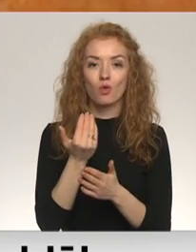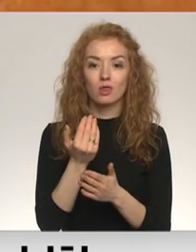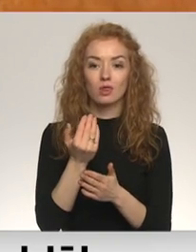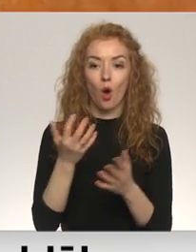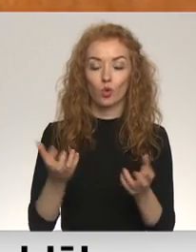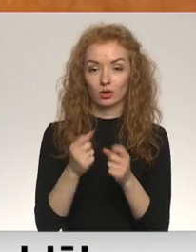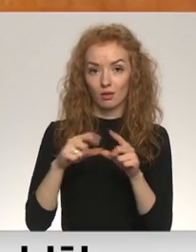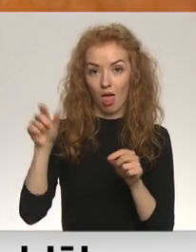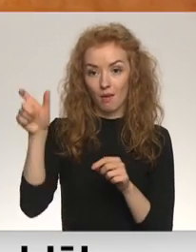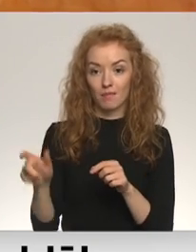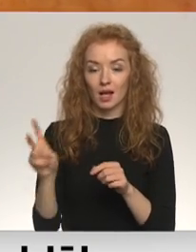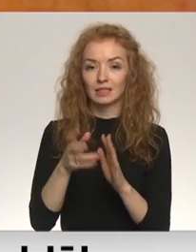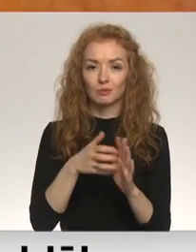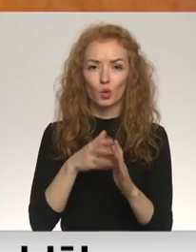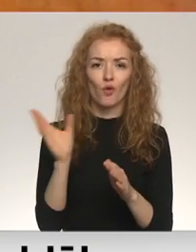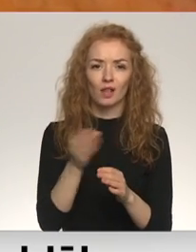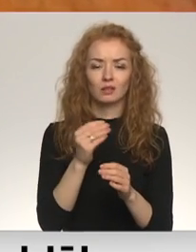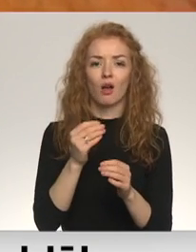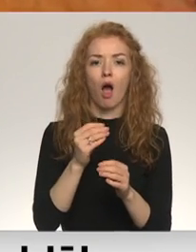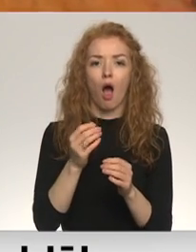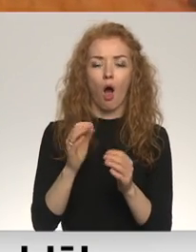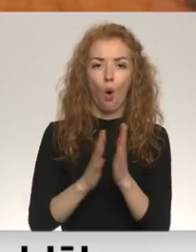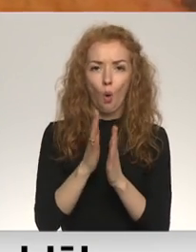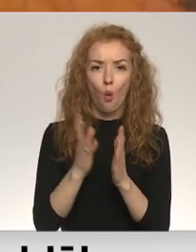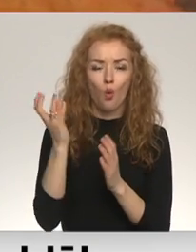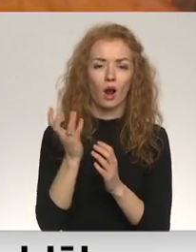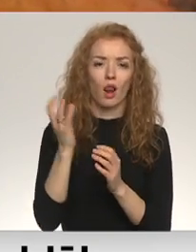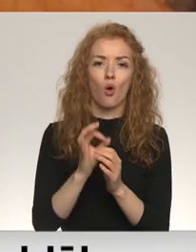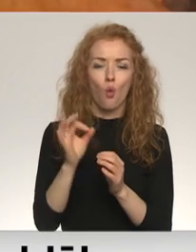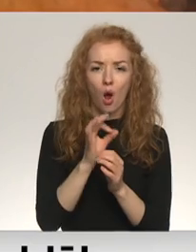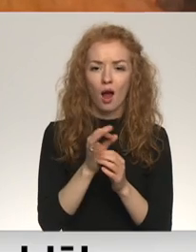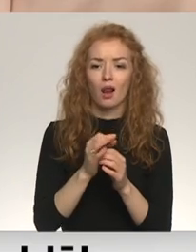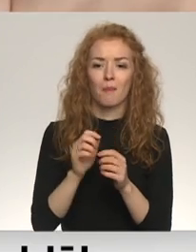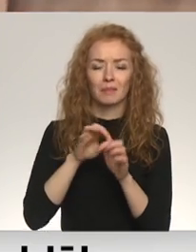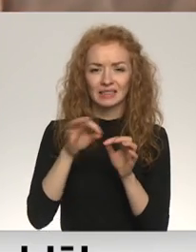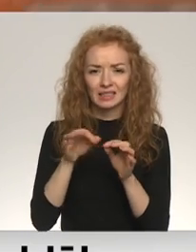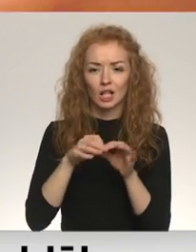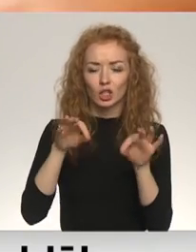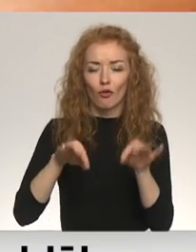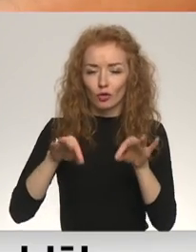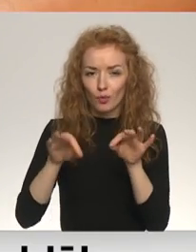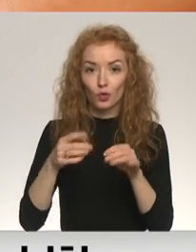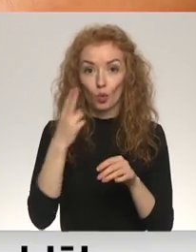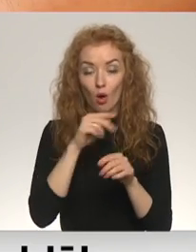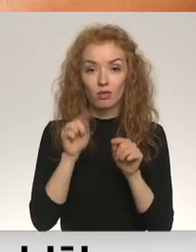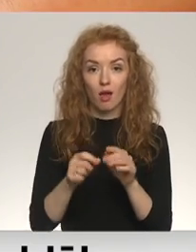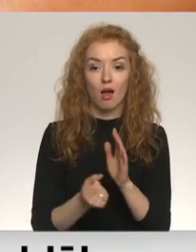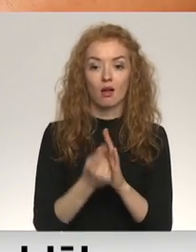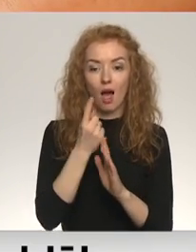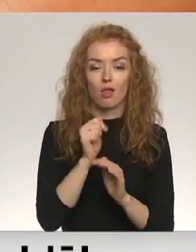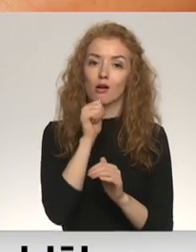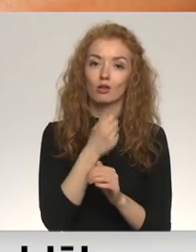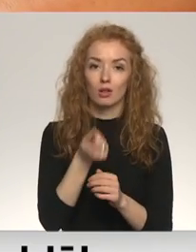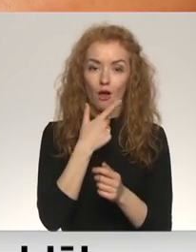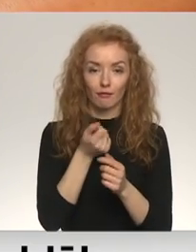izmantot visu no augļiem un ogām, miziņas un visu sažāvēt kopā un no tām radīt našķus, kuriem